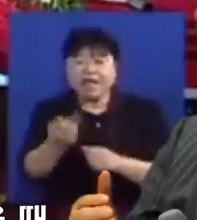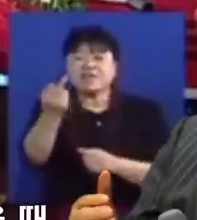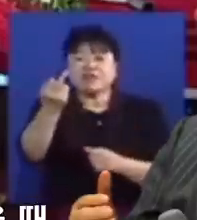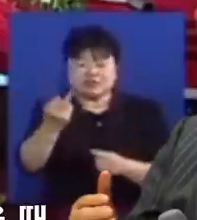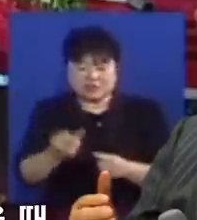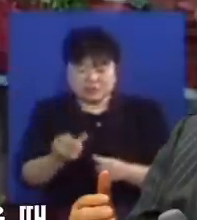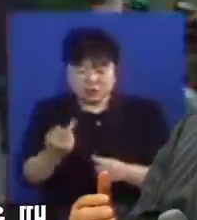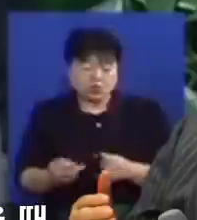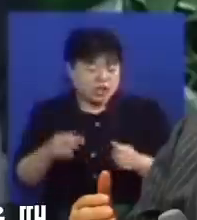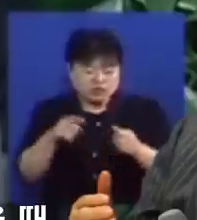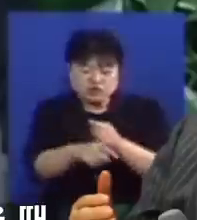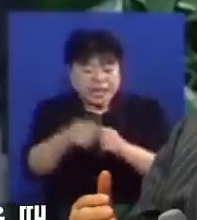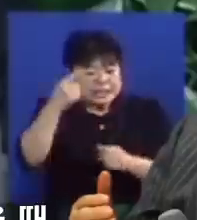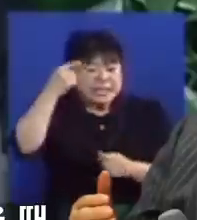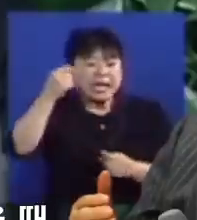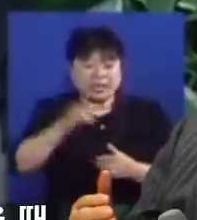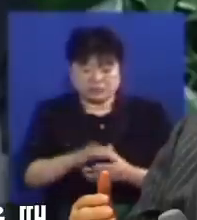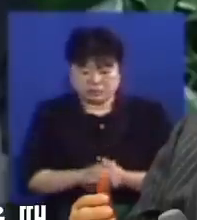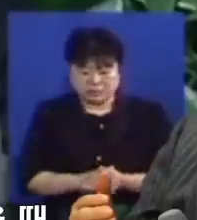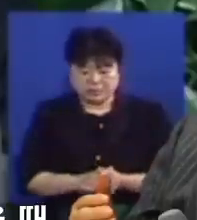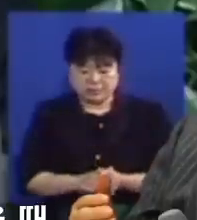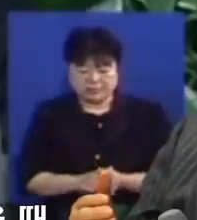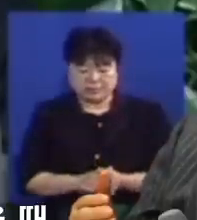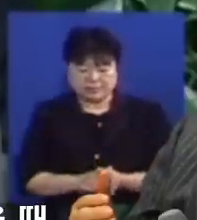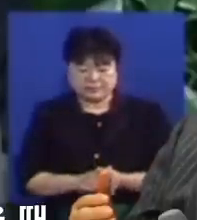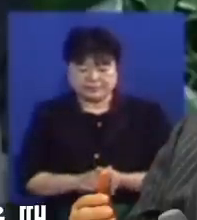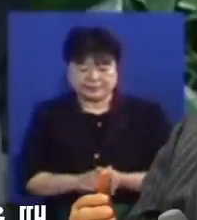그래서 그 꿈이 어떻게 되는지 우리 한번 알아보자.